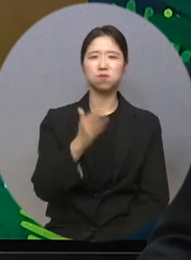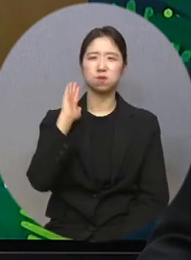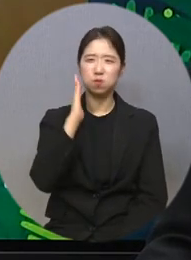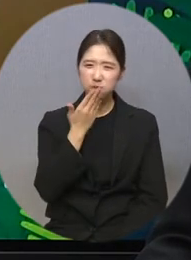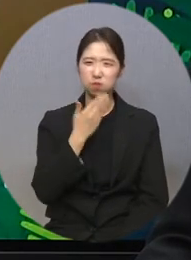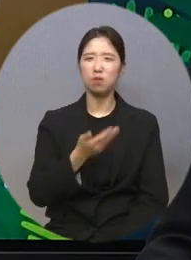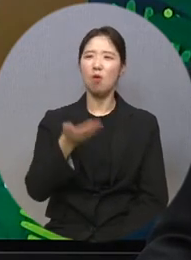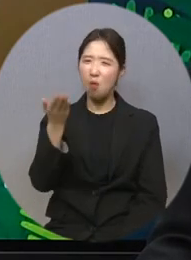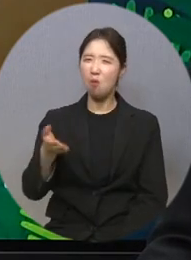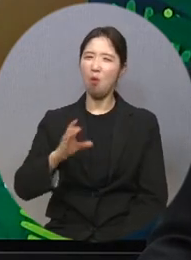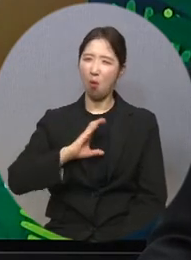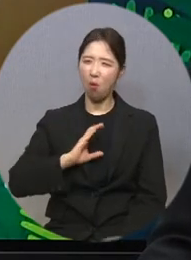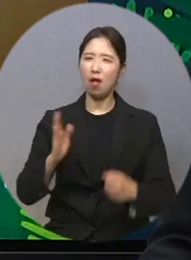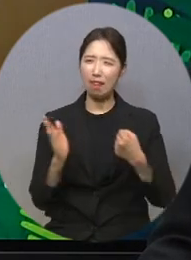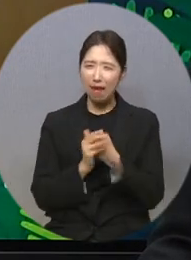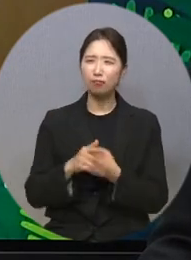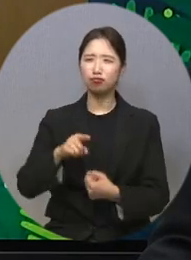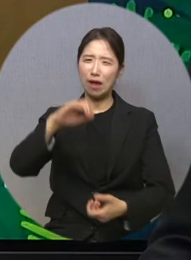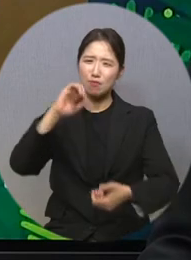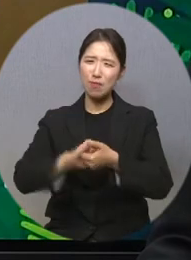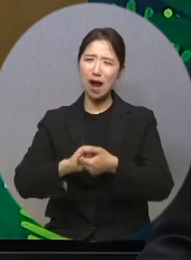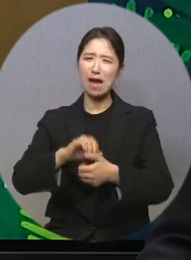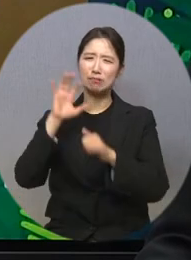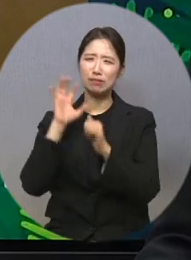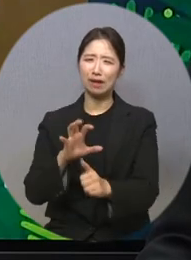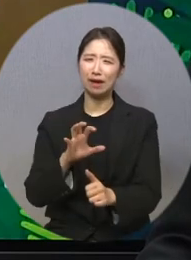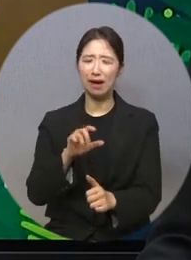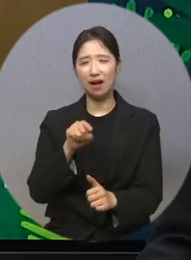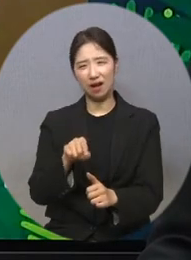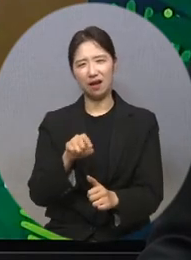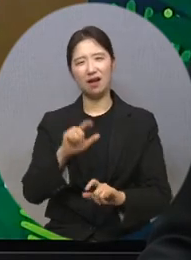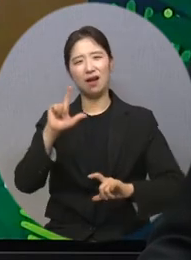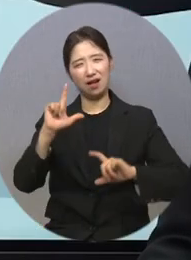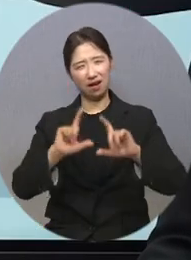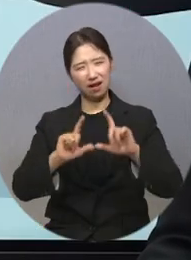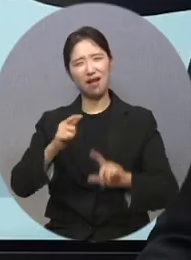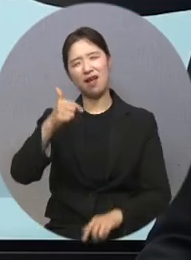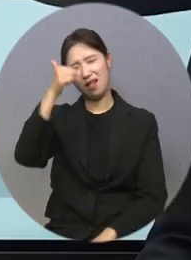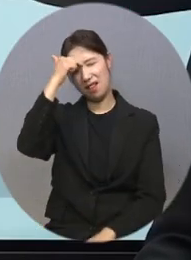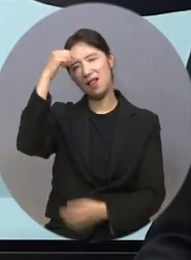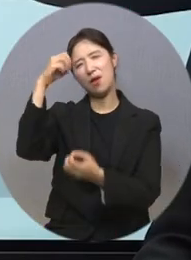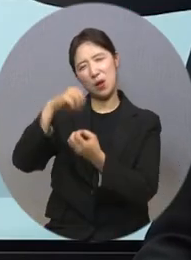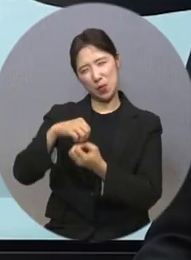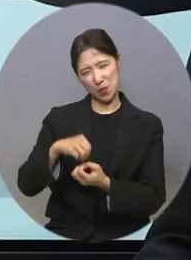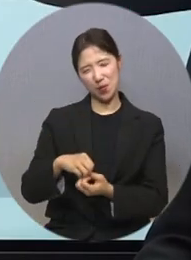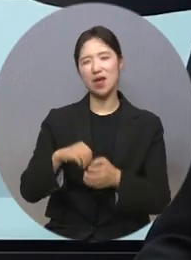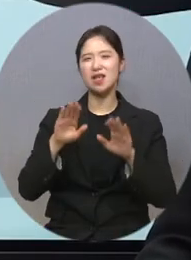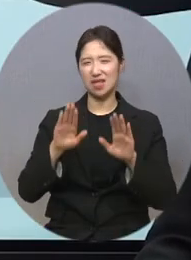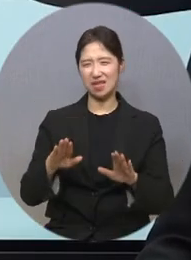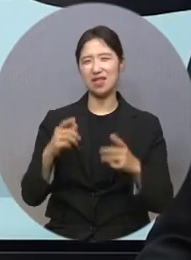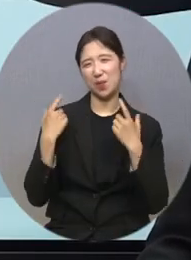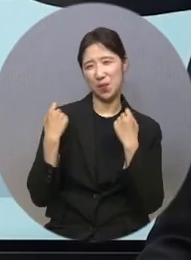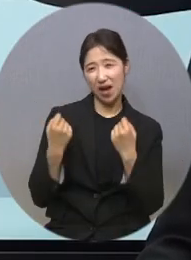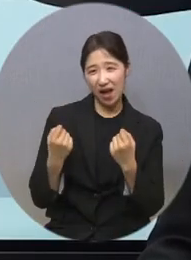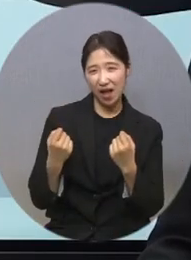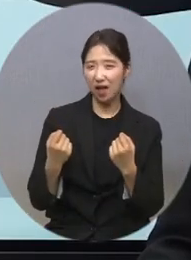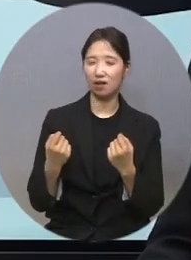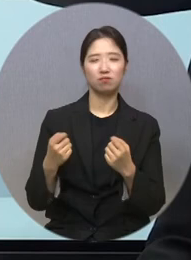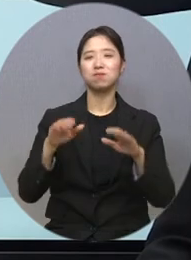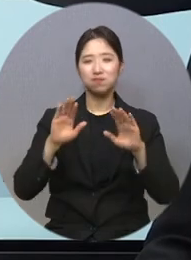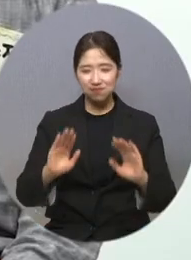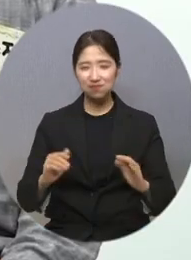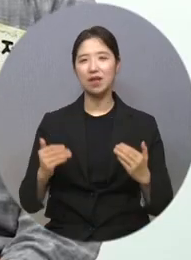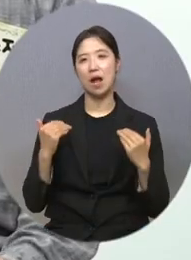본인이 코다니까 이렇게 살아야 돼. 사실 지금까지는 그렇게 어쩔 수 없이 지내오셨다 하더라도 지금 이렇게